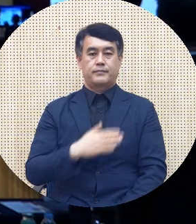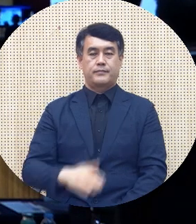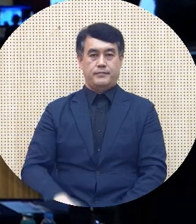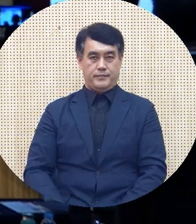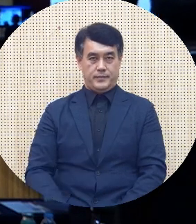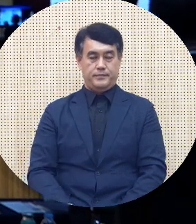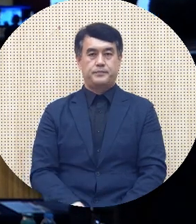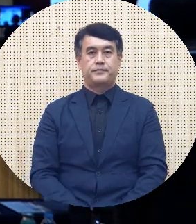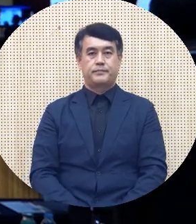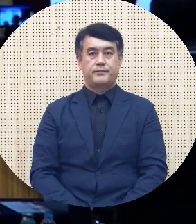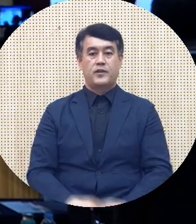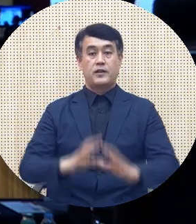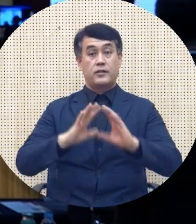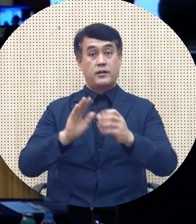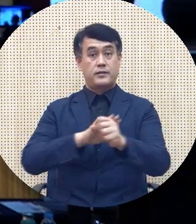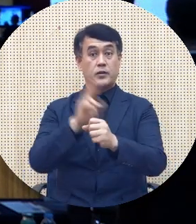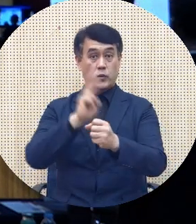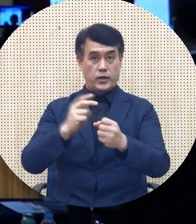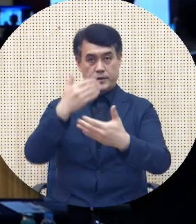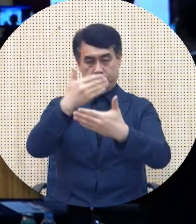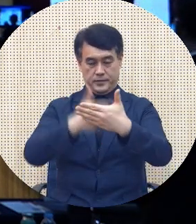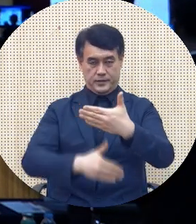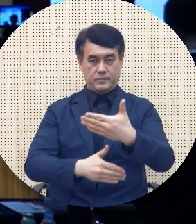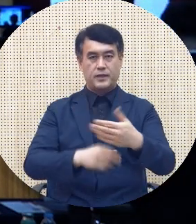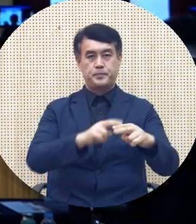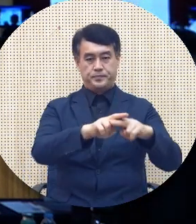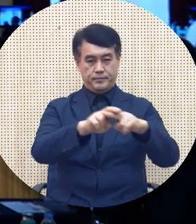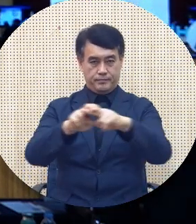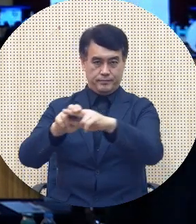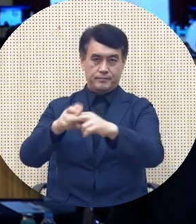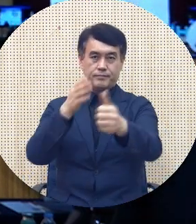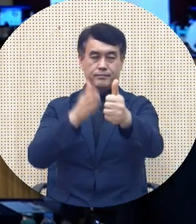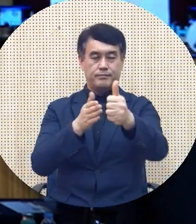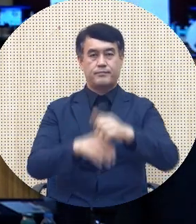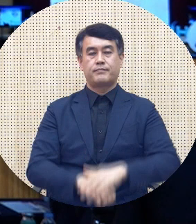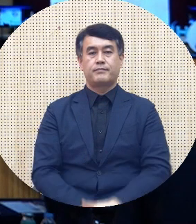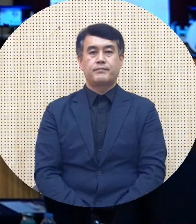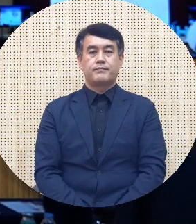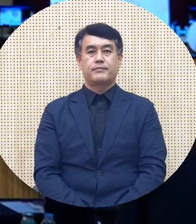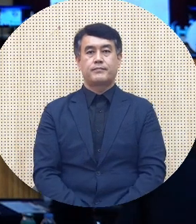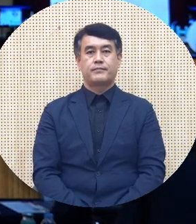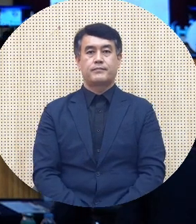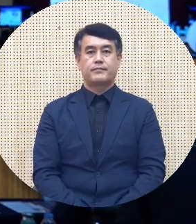바로 애국가든 생략하도록 하겠습니다. 자리에 앉아주시기 바랍니다.